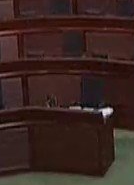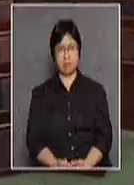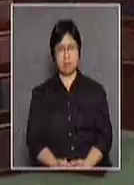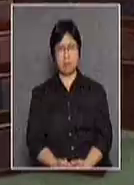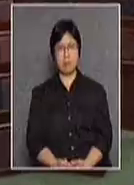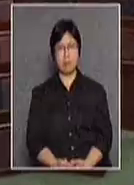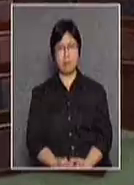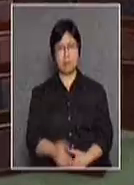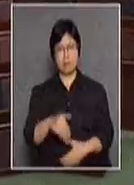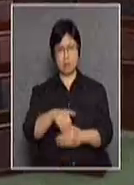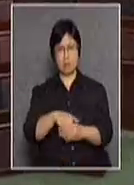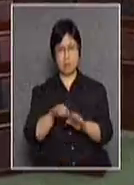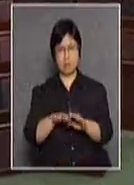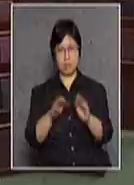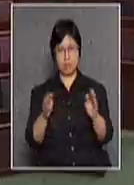開始表決。